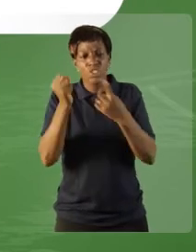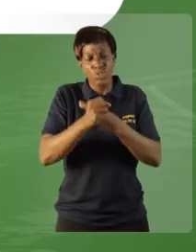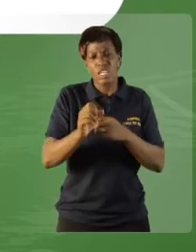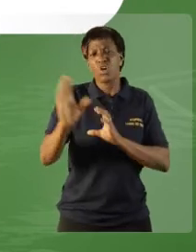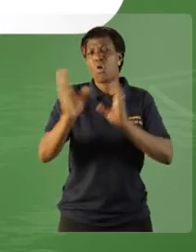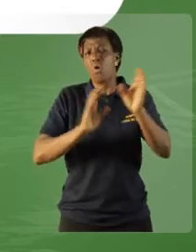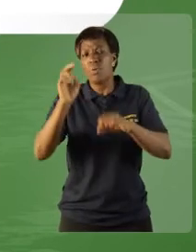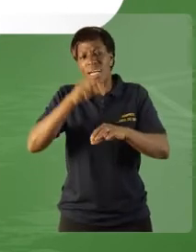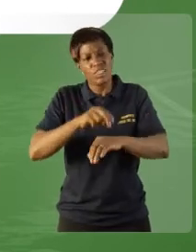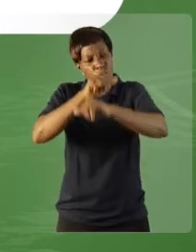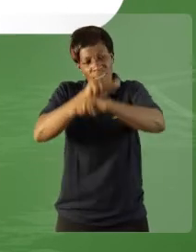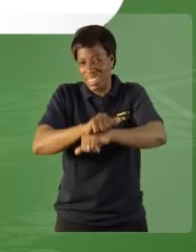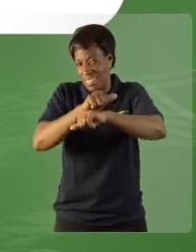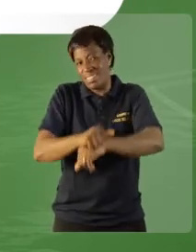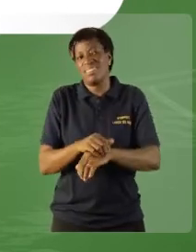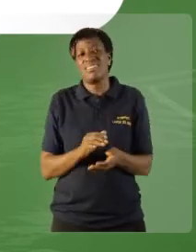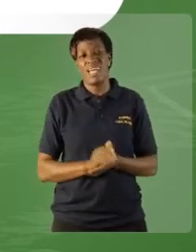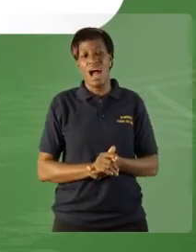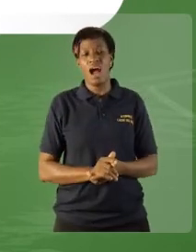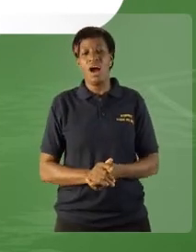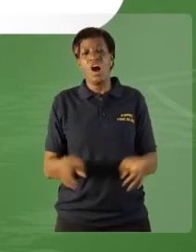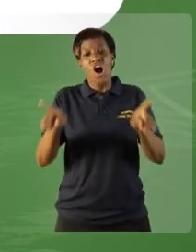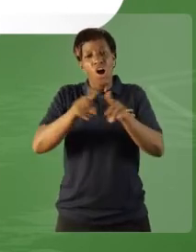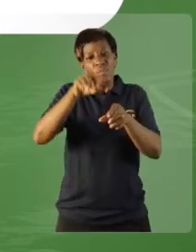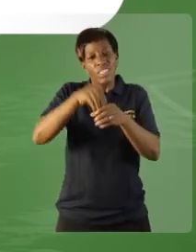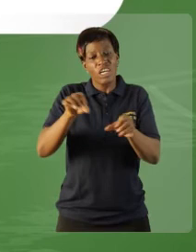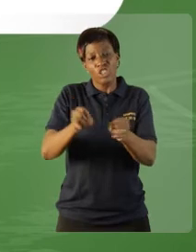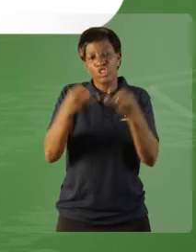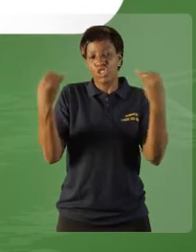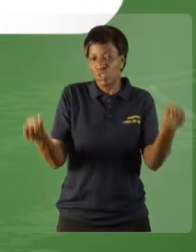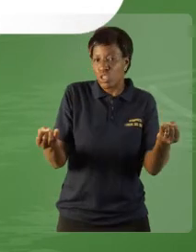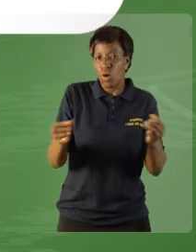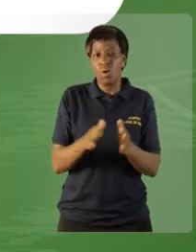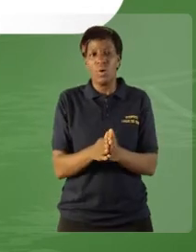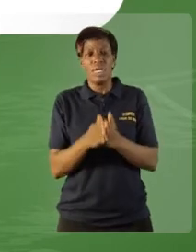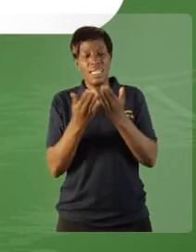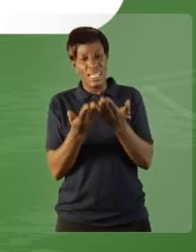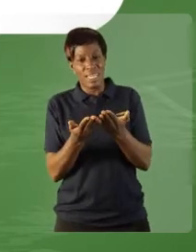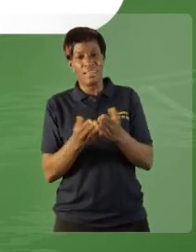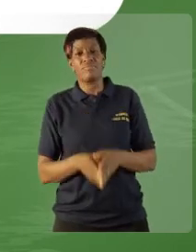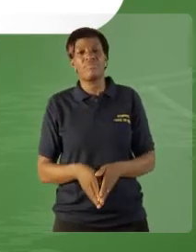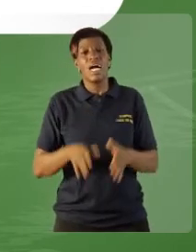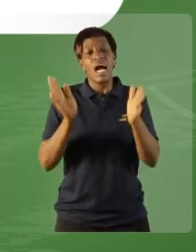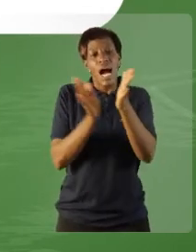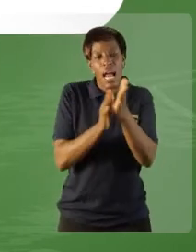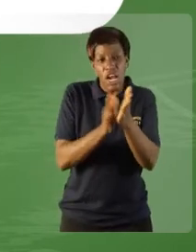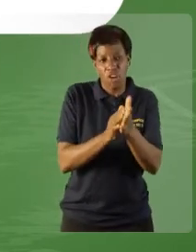standard. Nous avons les articles de journaux, les livres, à